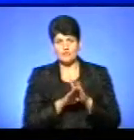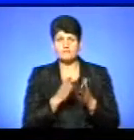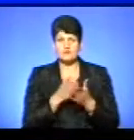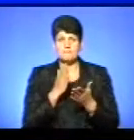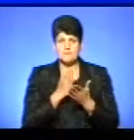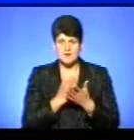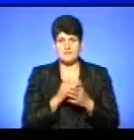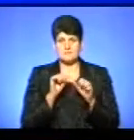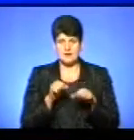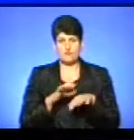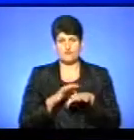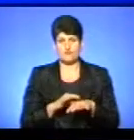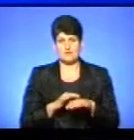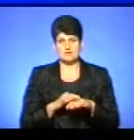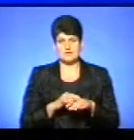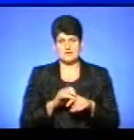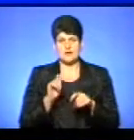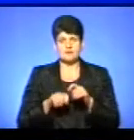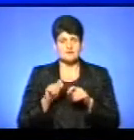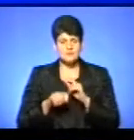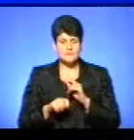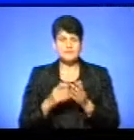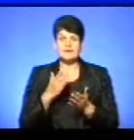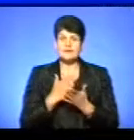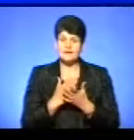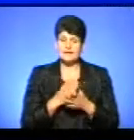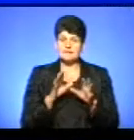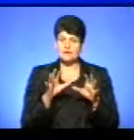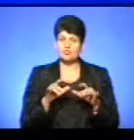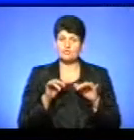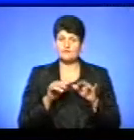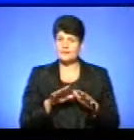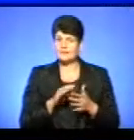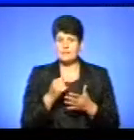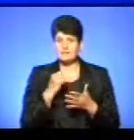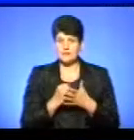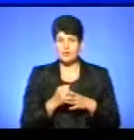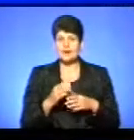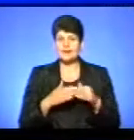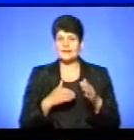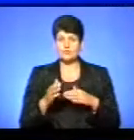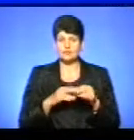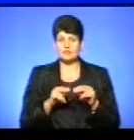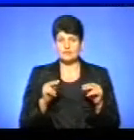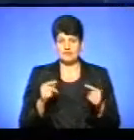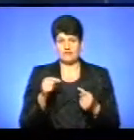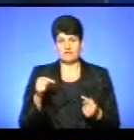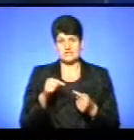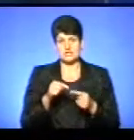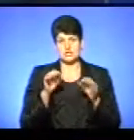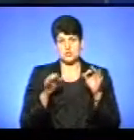право проводити атестацію. Чи є законними дії управління освіти, яке не підтвердило категорію вчителям, визначить суд.